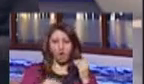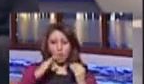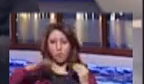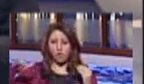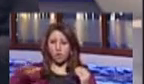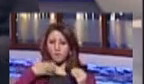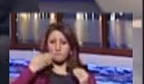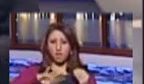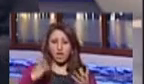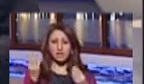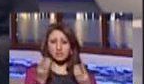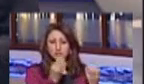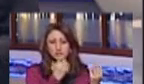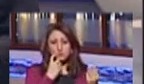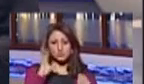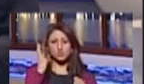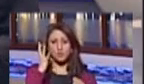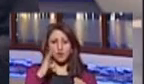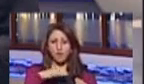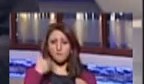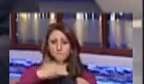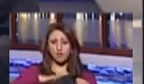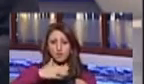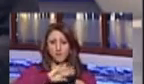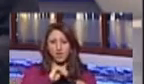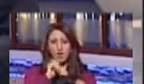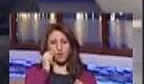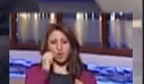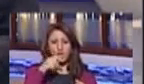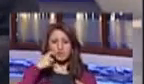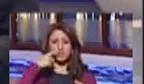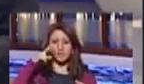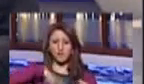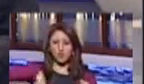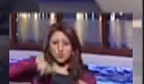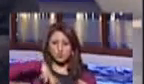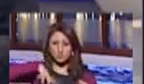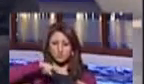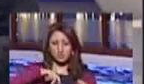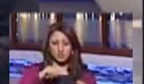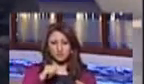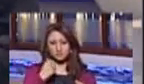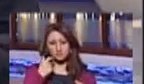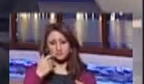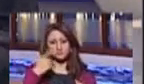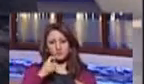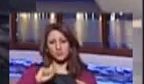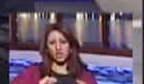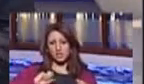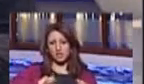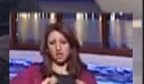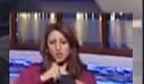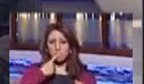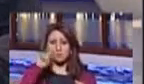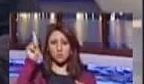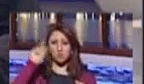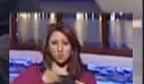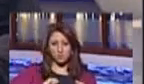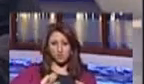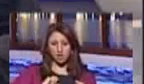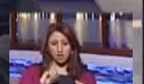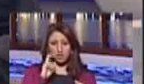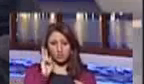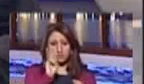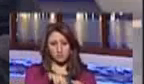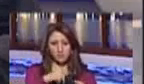اساسا؟ ليه محمد الجندي الشاب الجميل اللي عنده 28 سنة، الطالب المثالي في جامعة اسكندرية